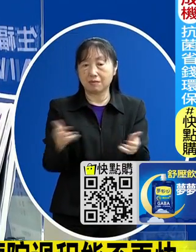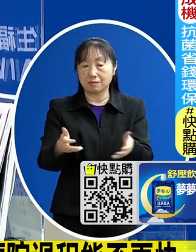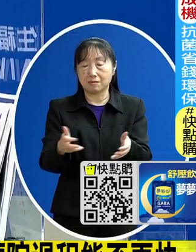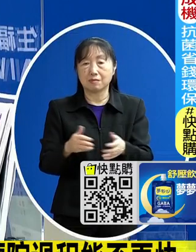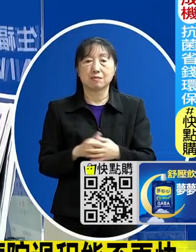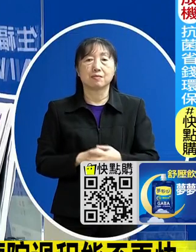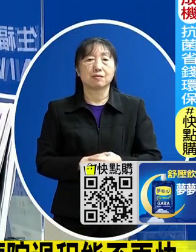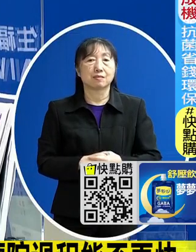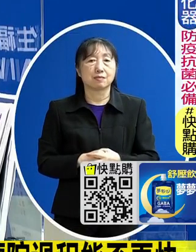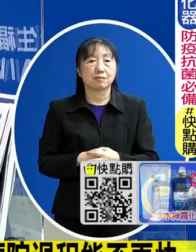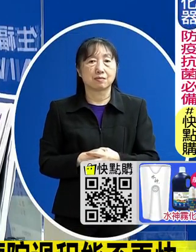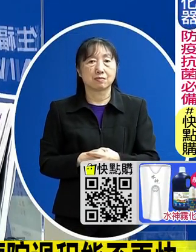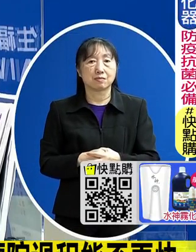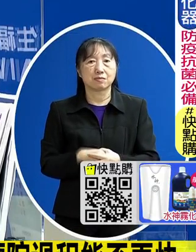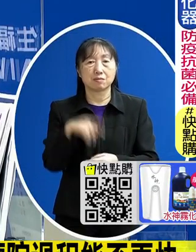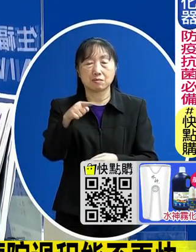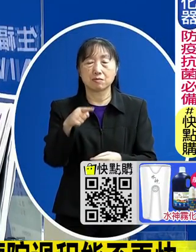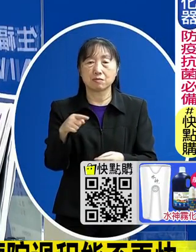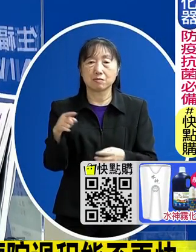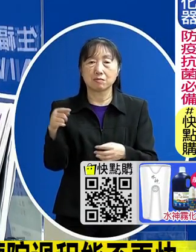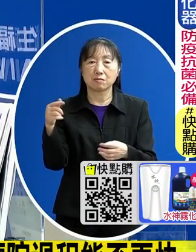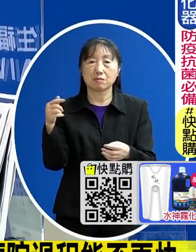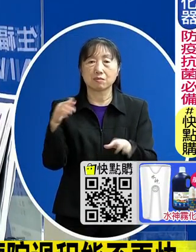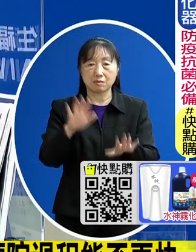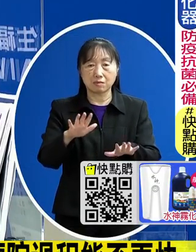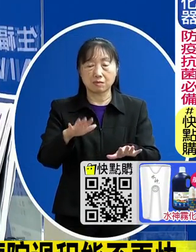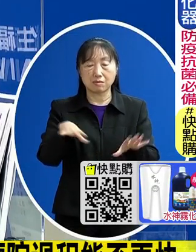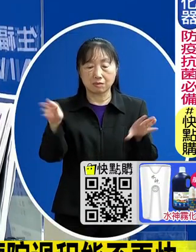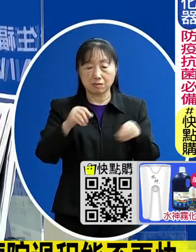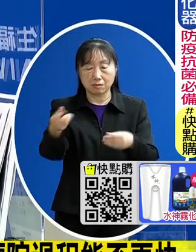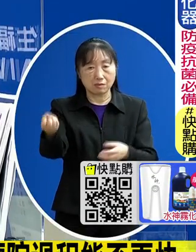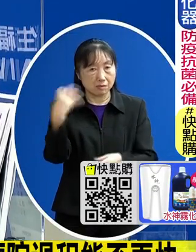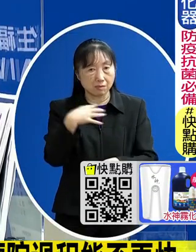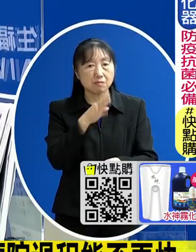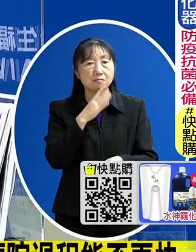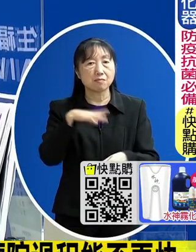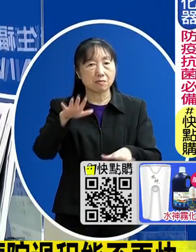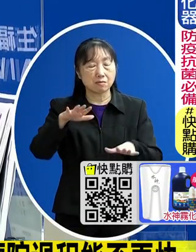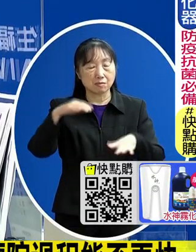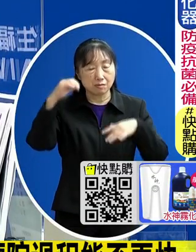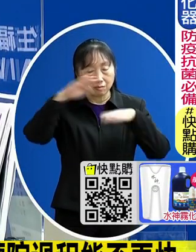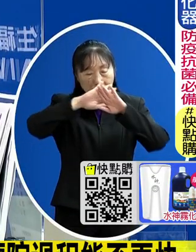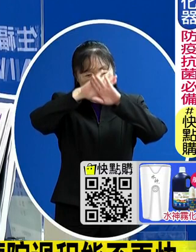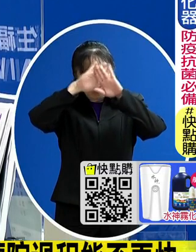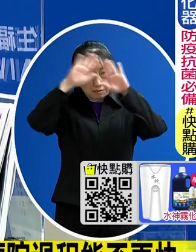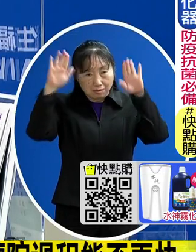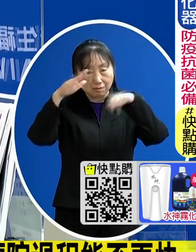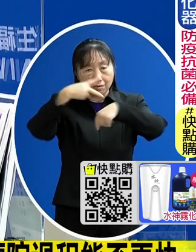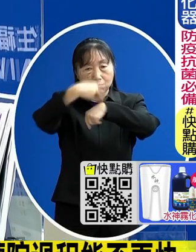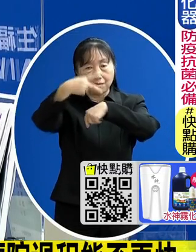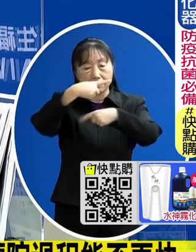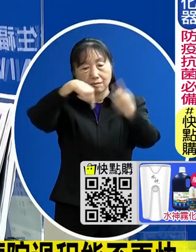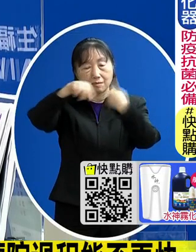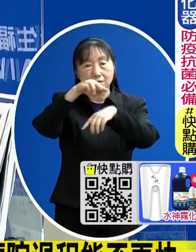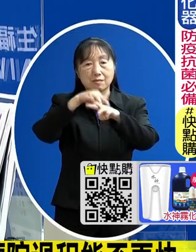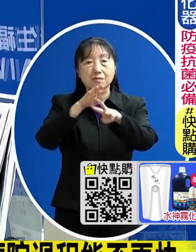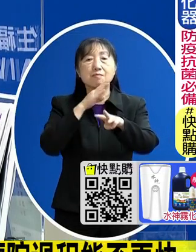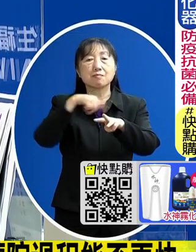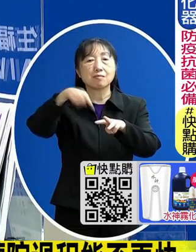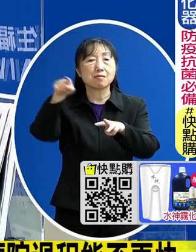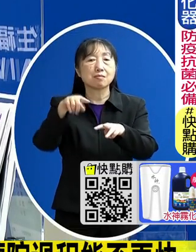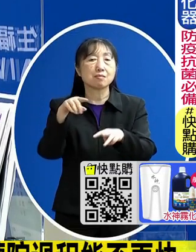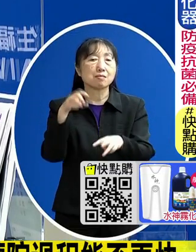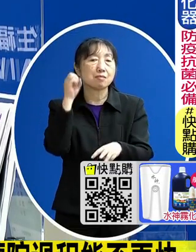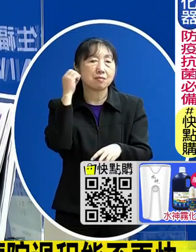小朋友。那最后是我们今天收到资料是在凌晨2点有转出，然后到达北荣这